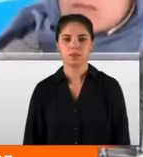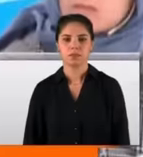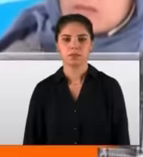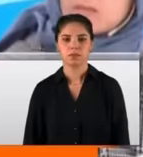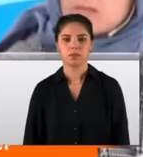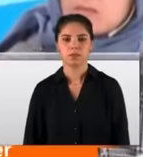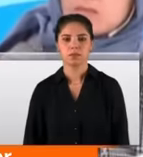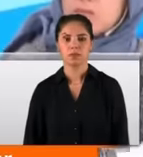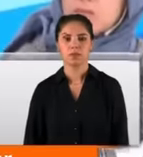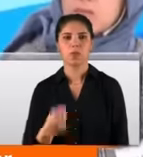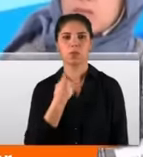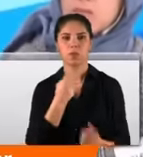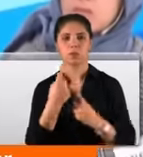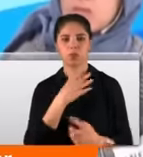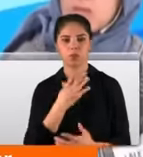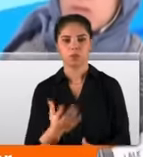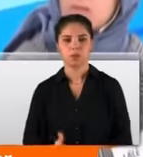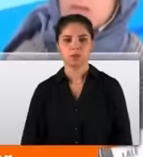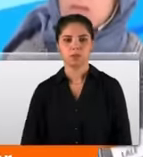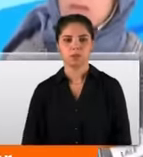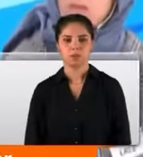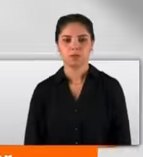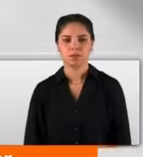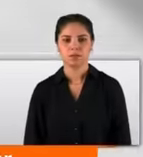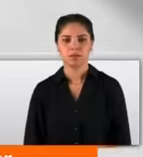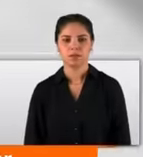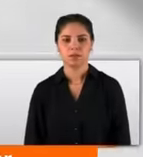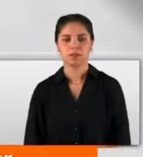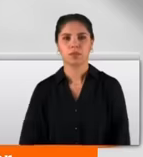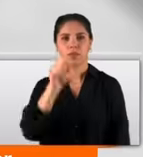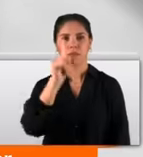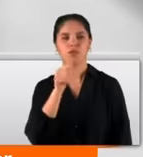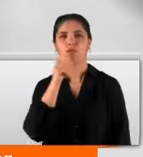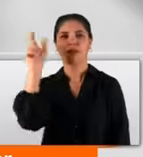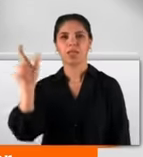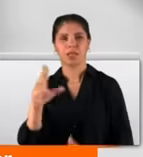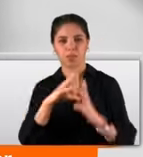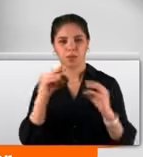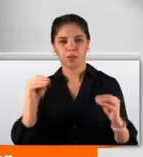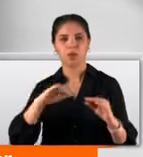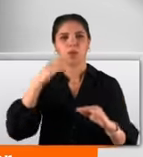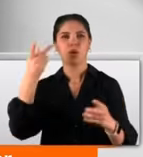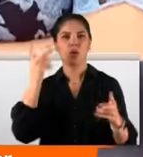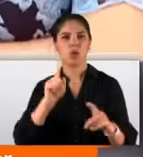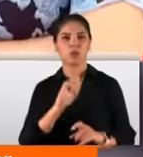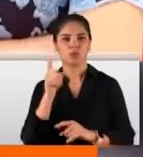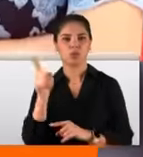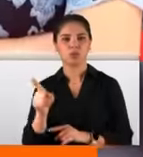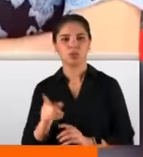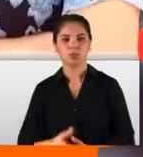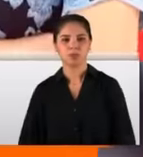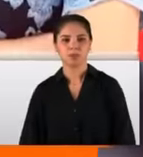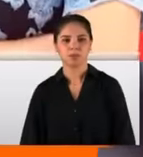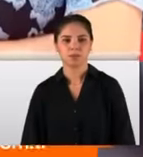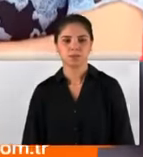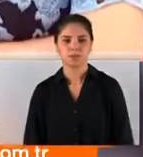Alacak verecekten bahsediliyor. Büyük ihtimal alacak verecektendir diye tahmin ediyorum. Önce kayıplara karıştı, ardından cesedine ulaşıldı. Yapmadın değil mi